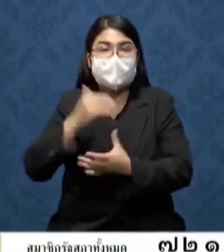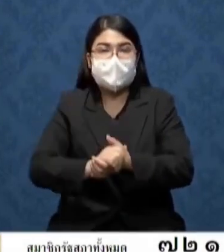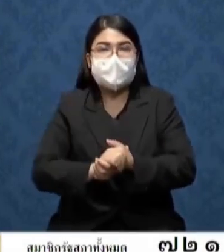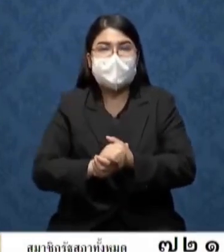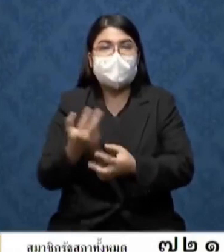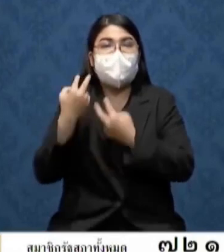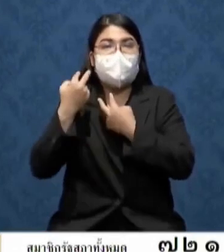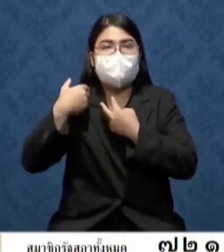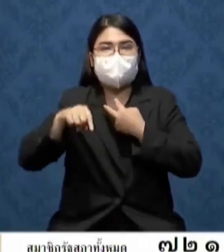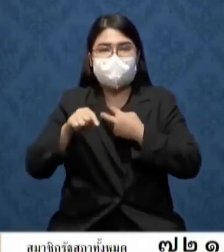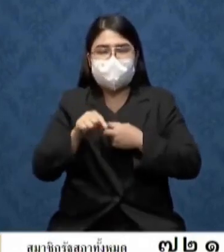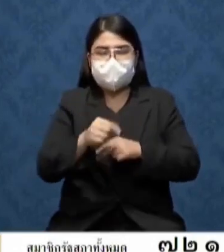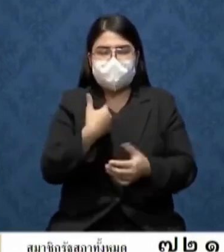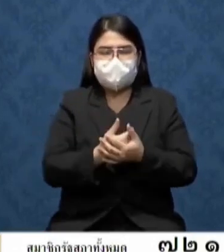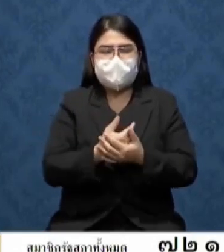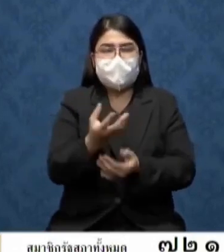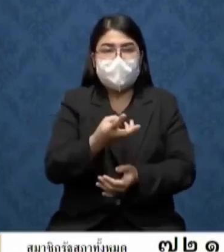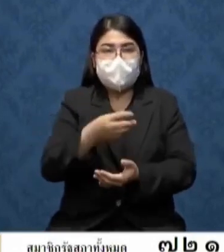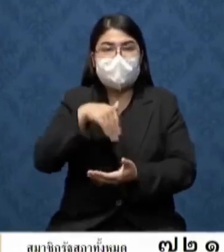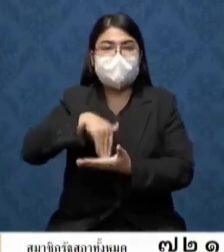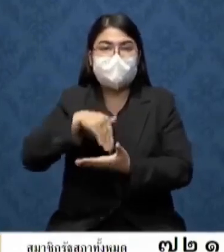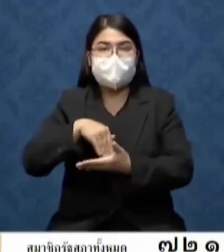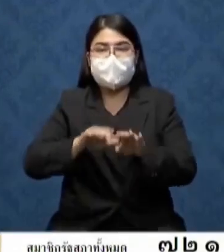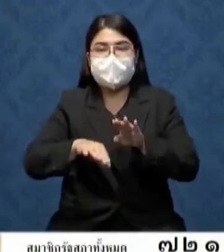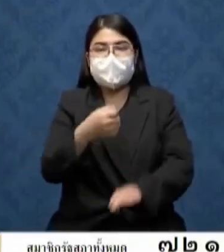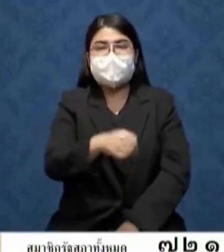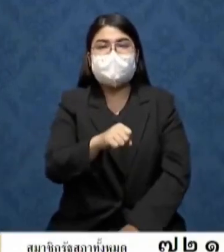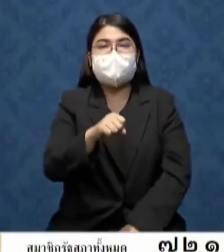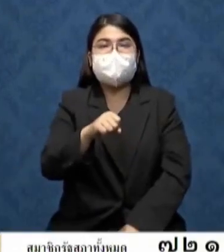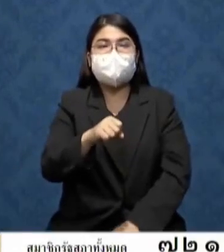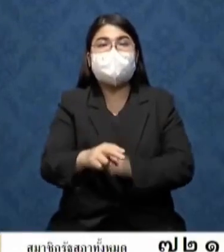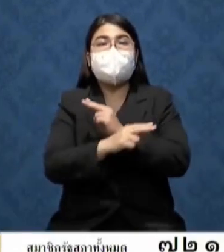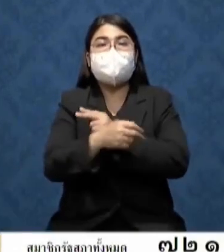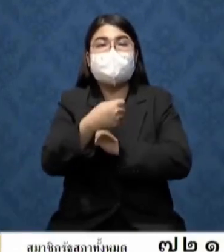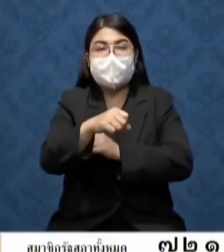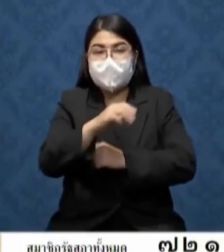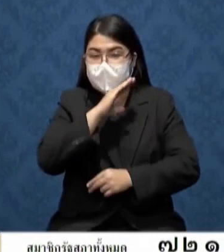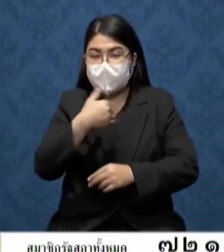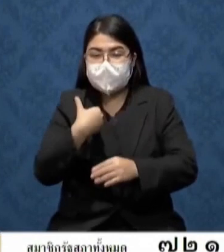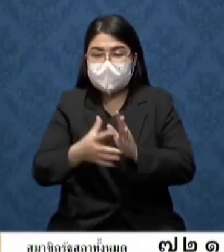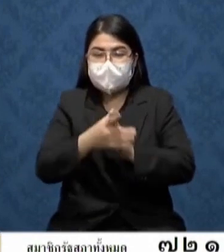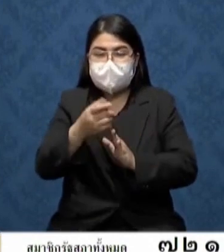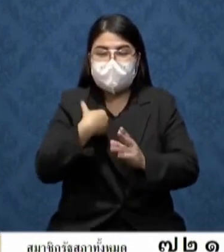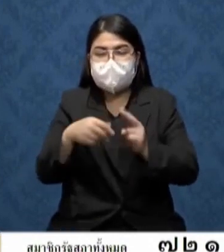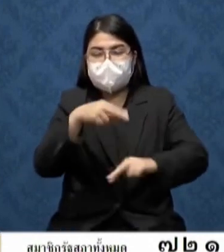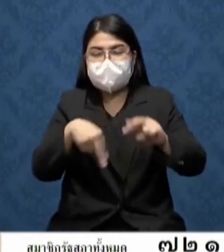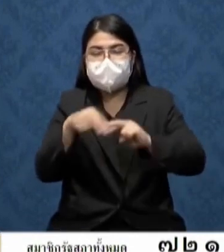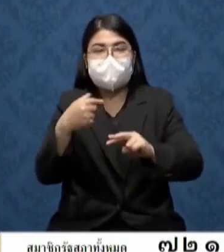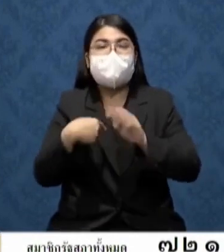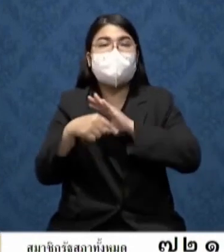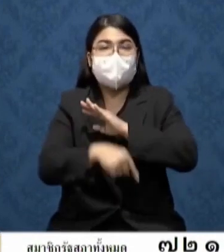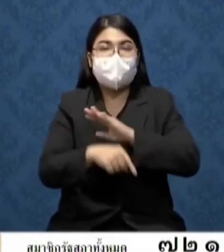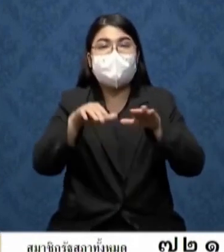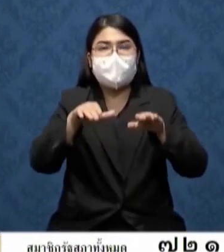องถิดน้อยกวาที่ส่นกลาง 10 เท่าโเฉพาะอยยถ้เกิดมสภาพร label มีการตัวสอบ Corruption จะยิงนอยลงครับ